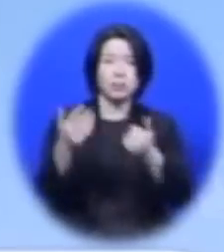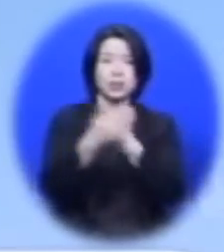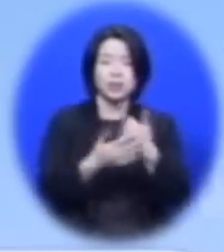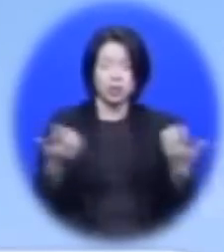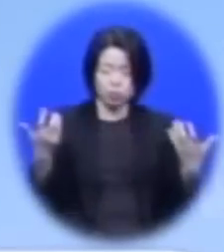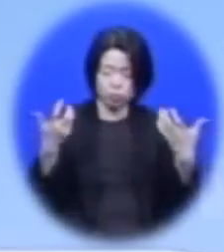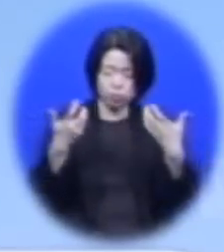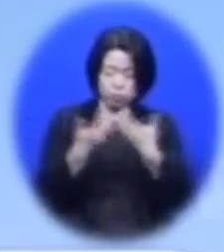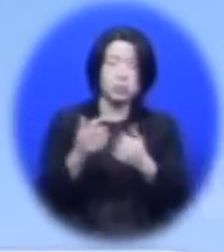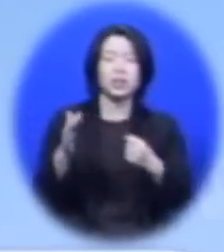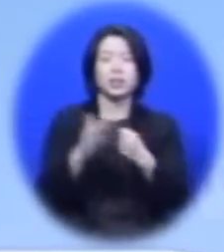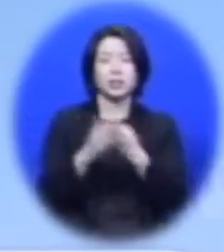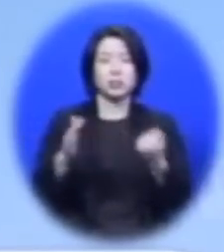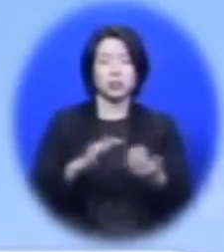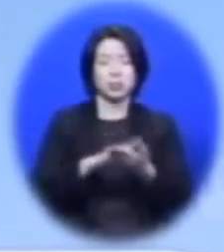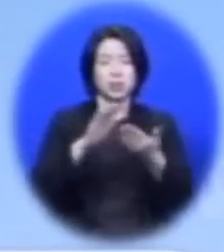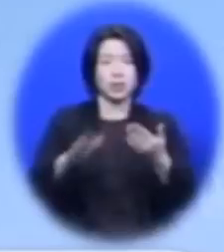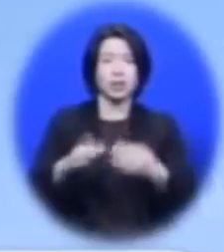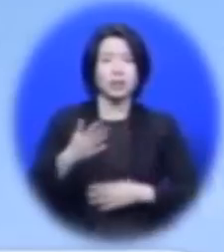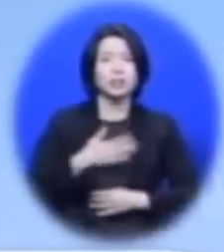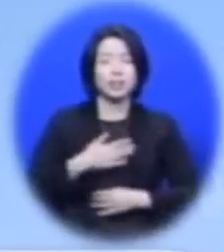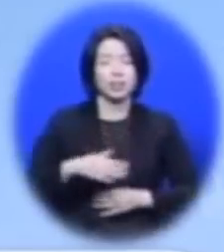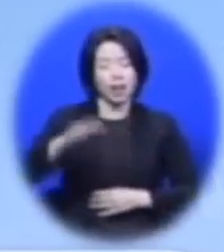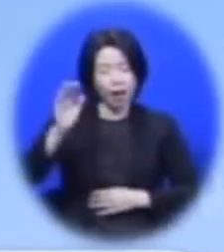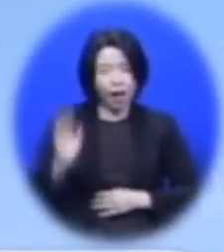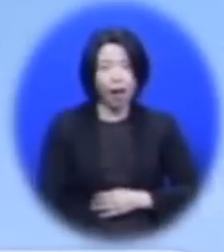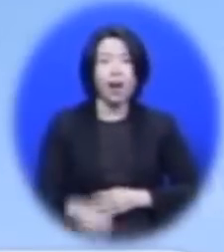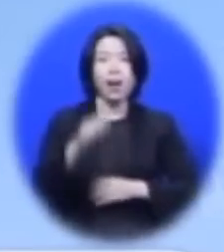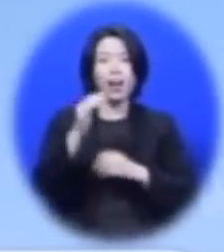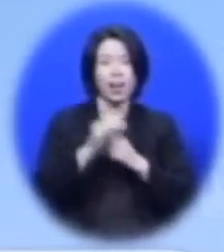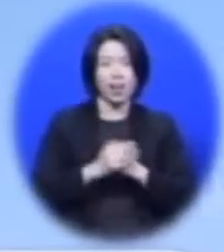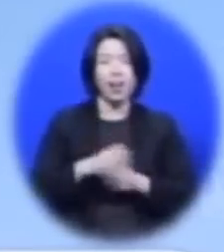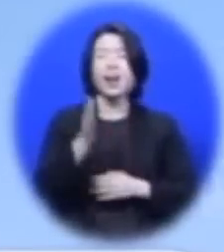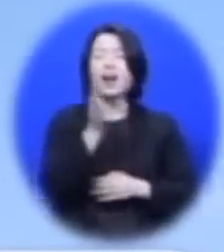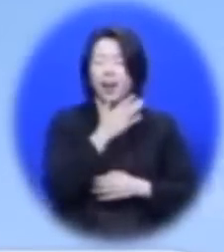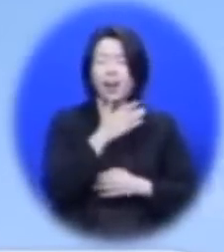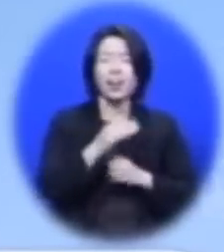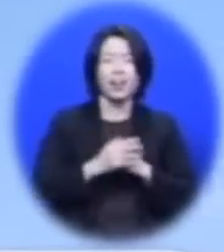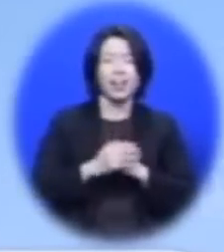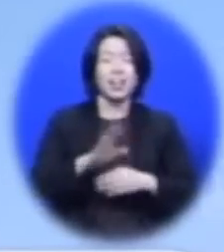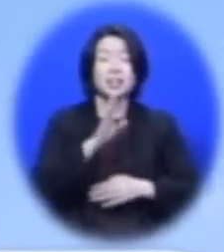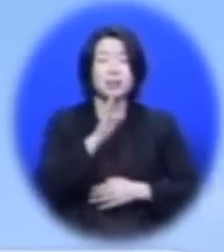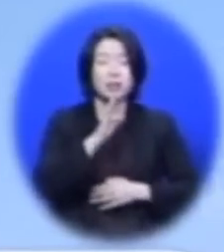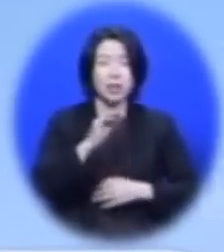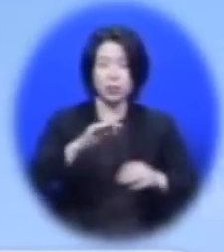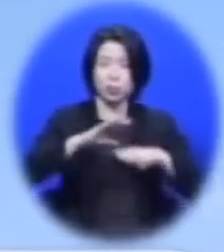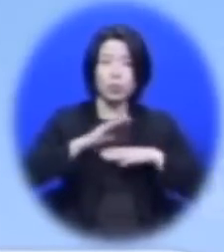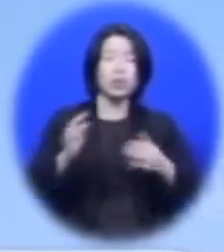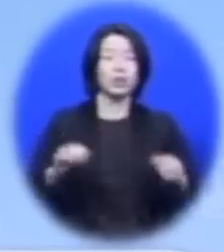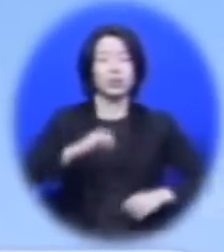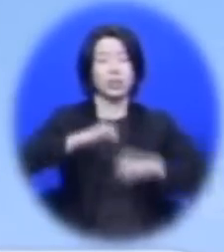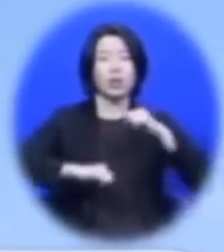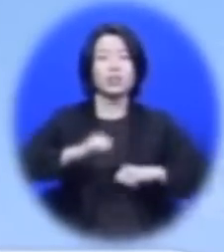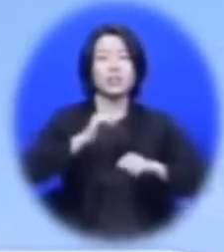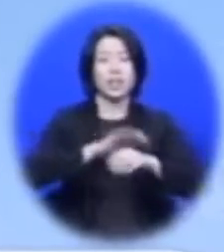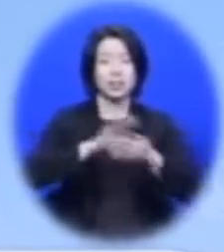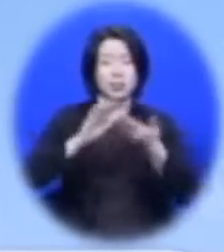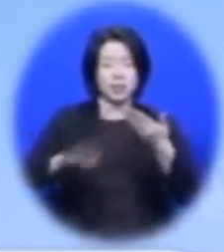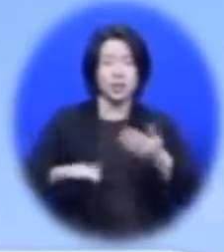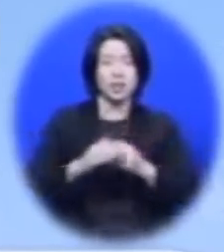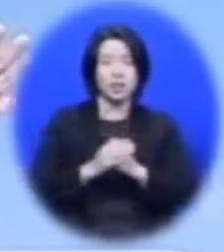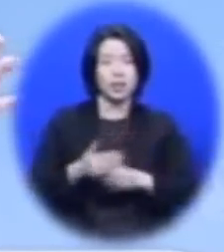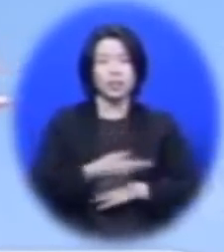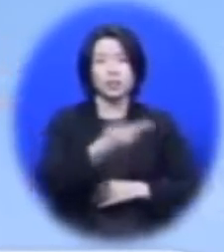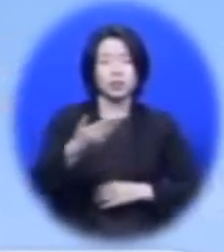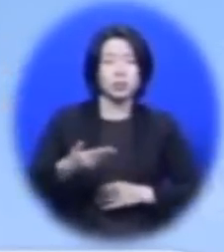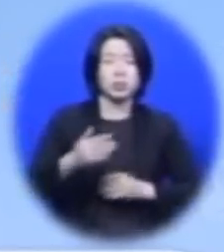충만했기 때문입니다. 제가 무릎을 쳤어요. 참 놀라운 역사지요. 여러분, 사람은